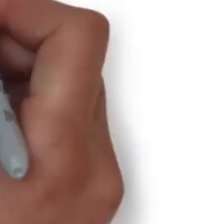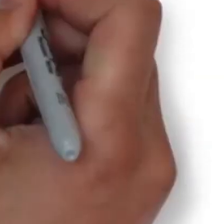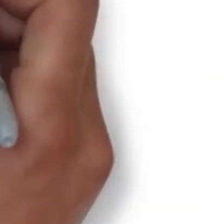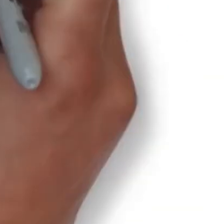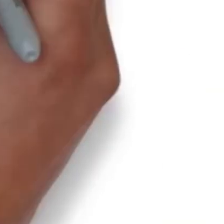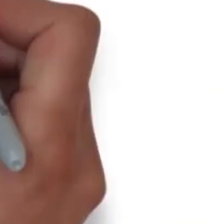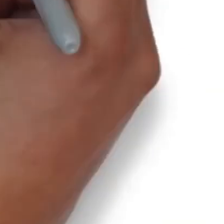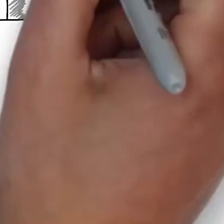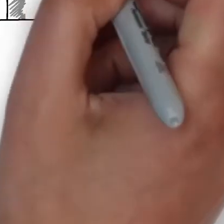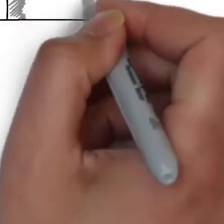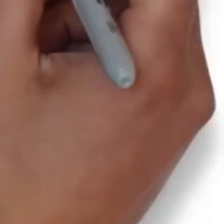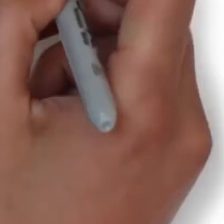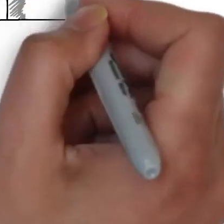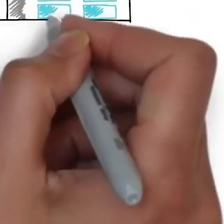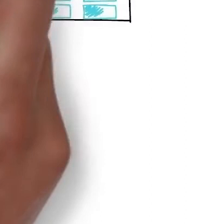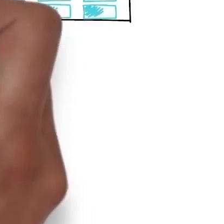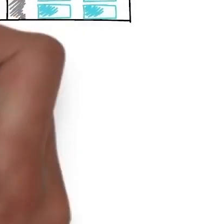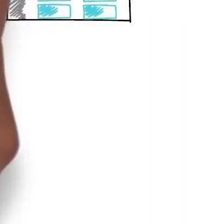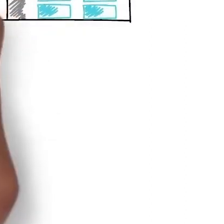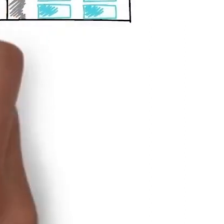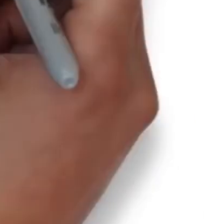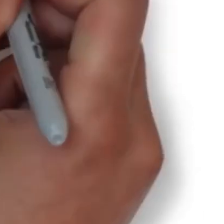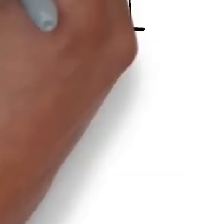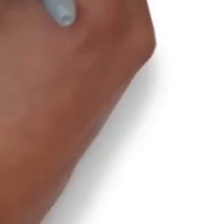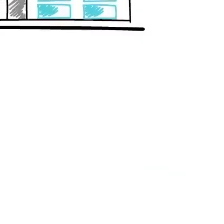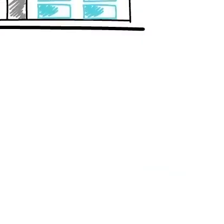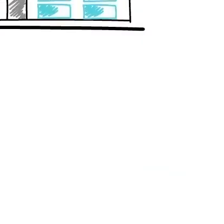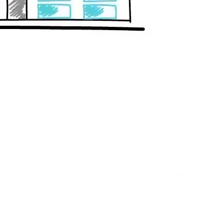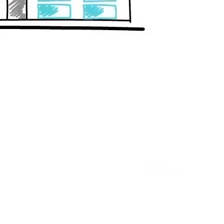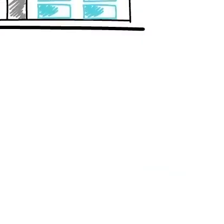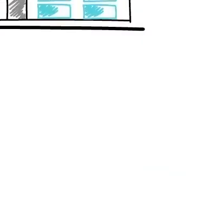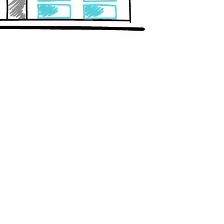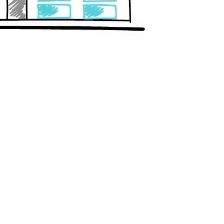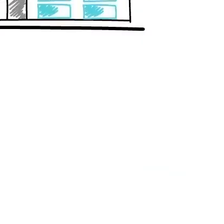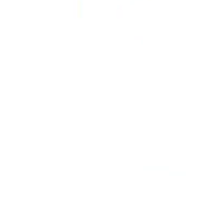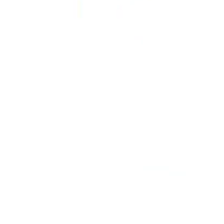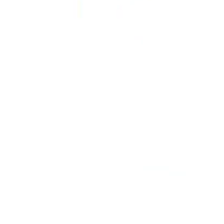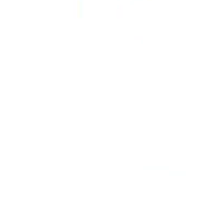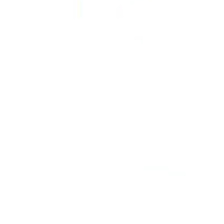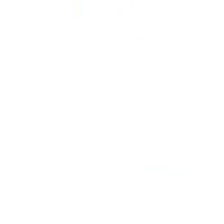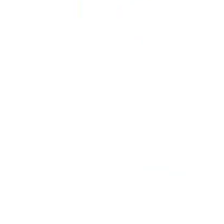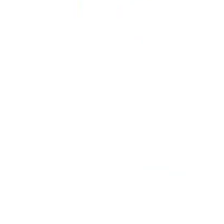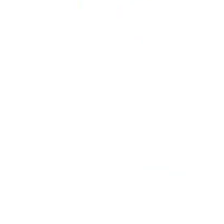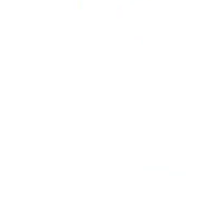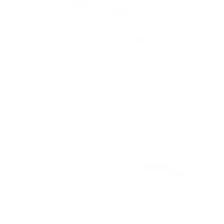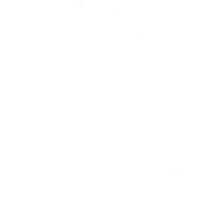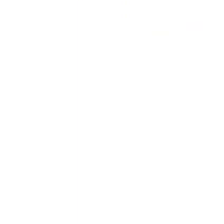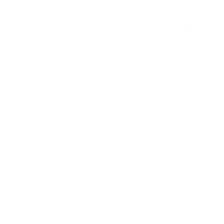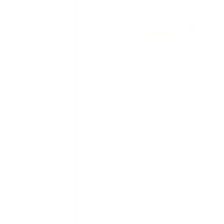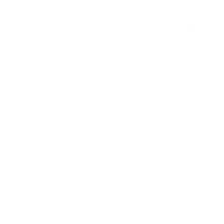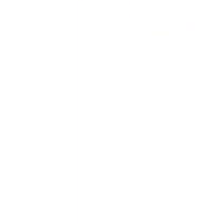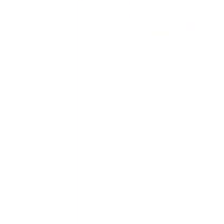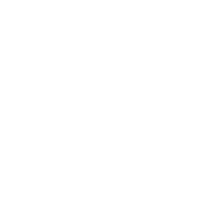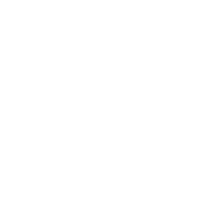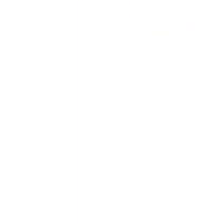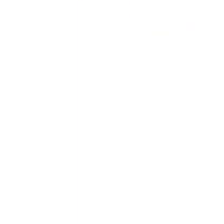الصحة 937 ليتم توجيهك لأقرب مستشفى للتشخيص الطبي، ولأي استفسار كلم الصحة 937.